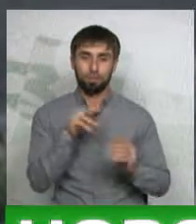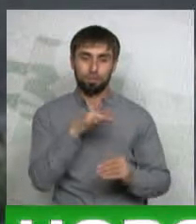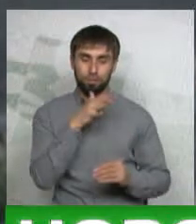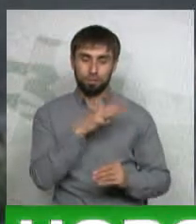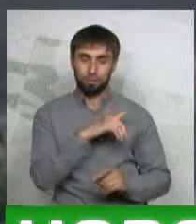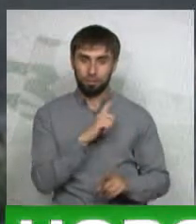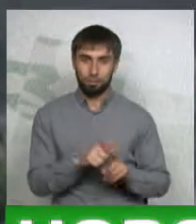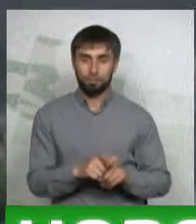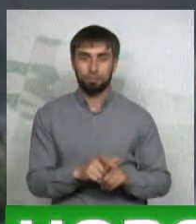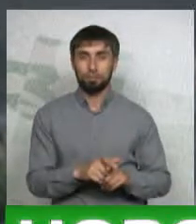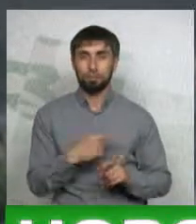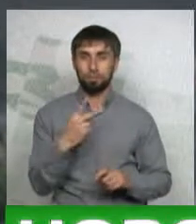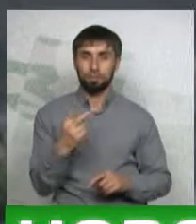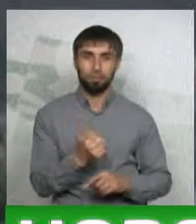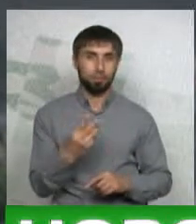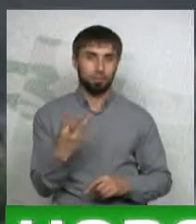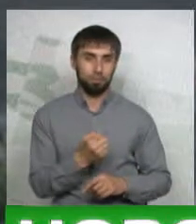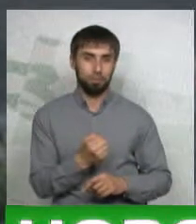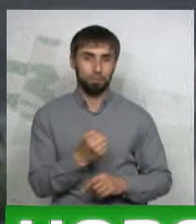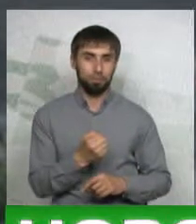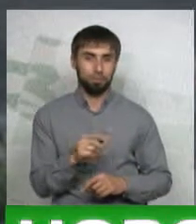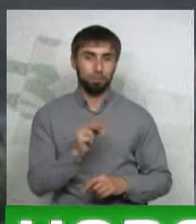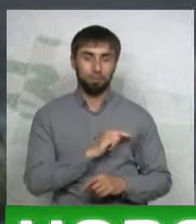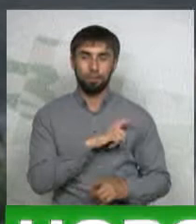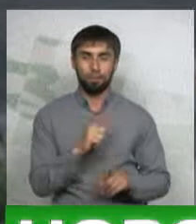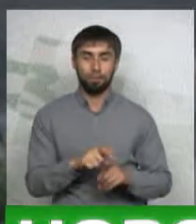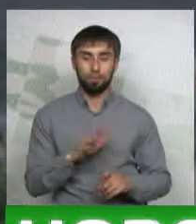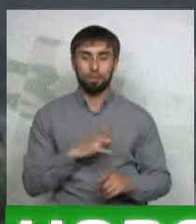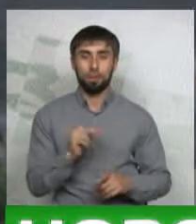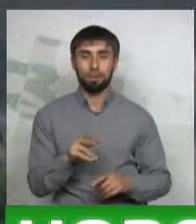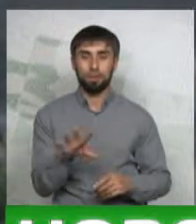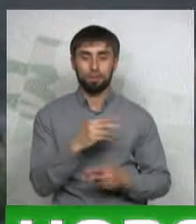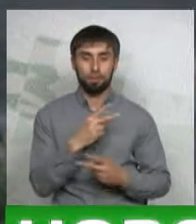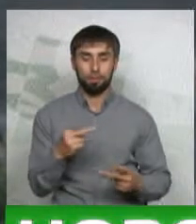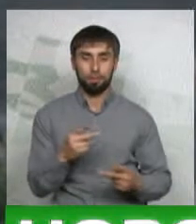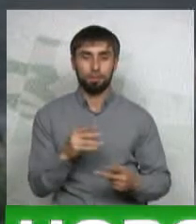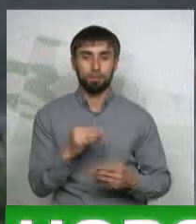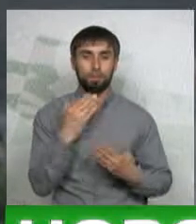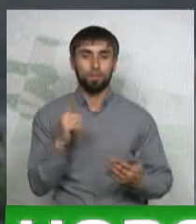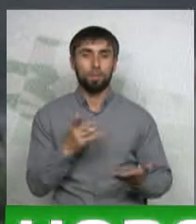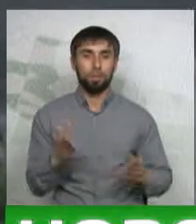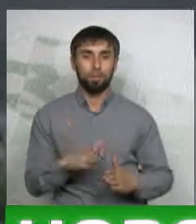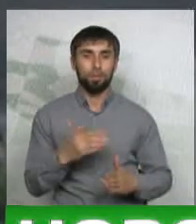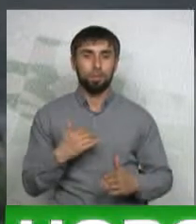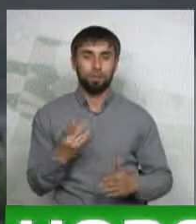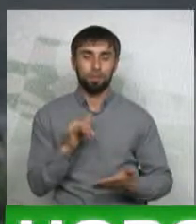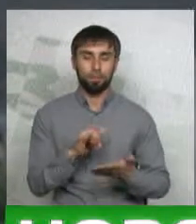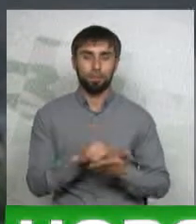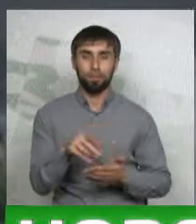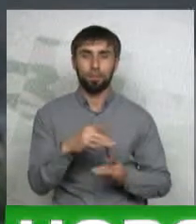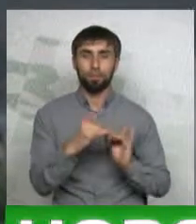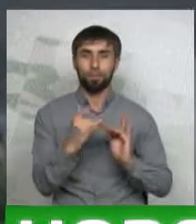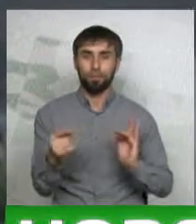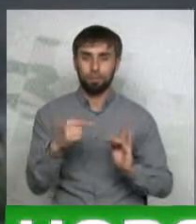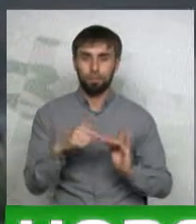сроки, буквально в течение 2-3 недель, работы были завершены, как вы видите. Единственное, что осталось нам установить в ближайшие буквально